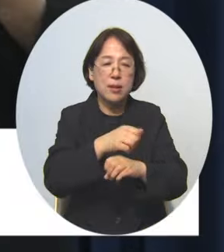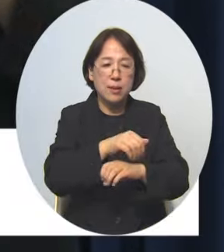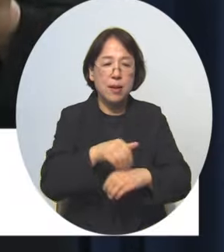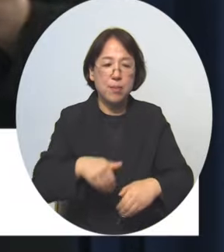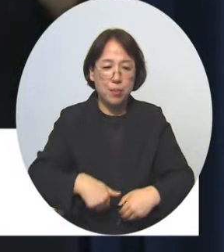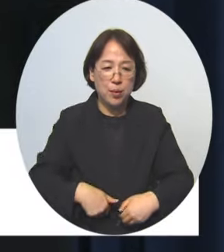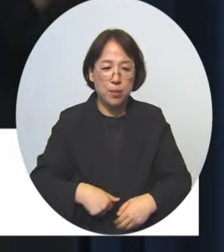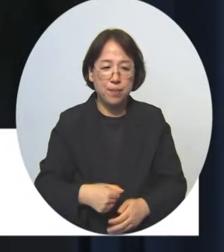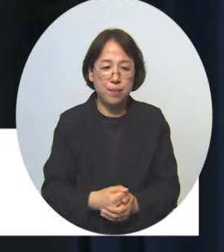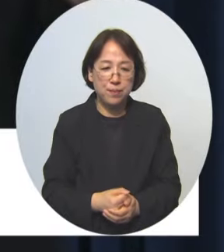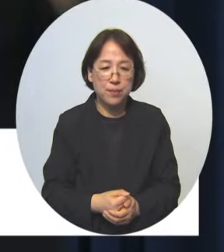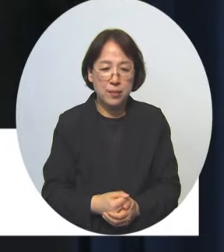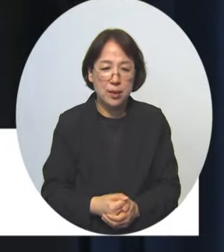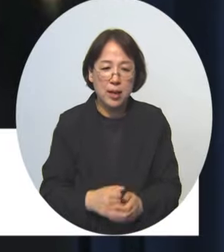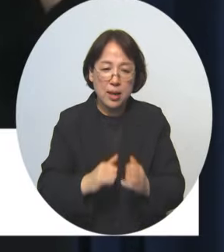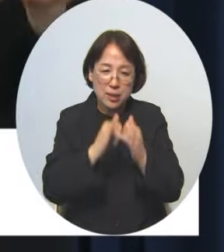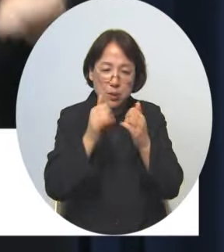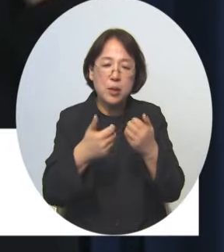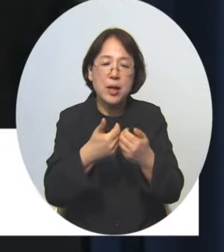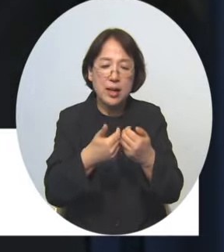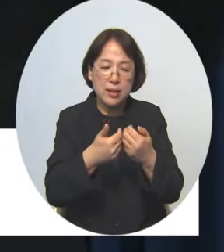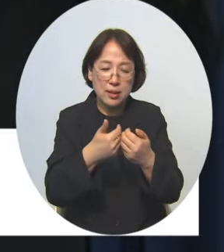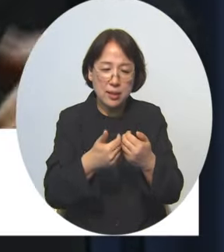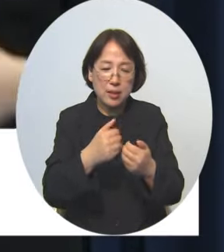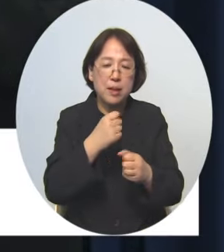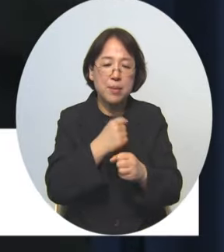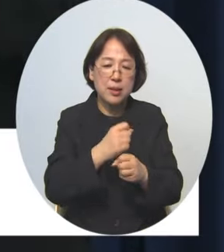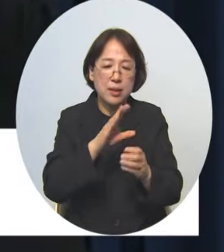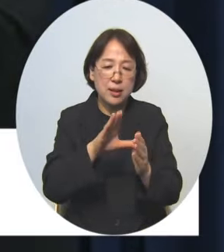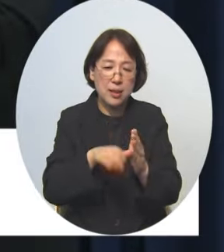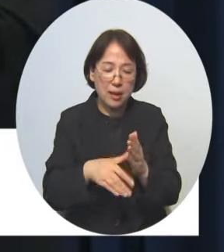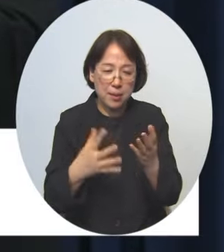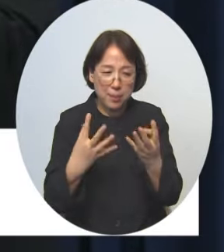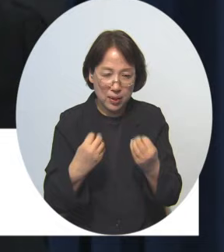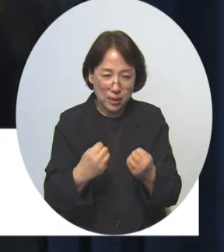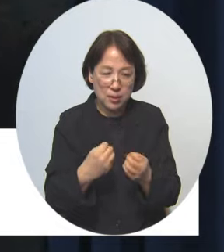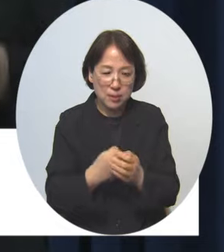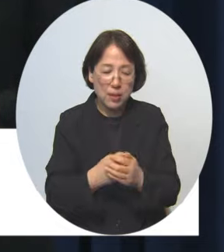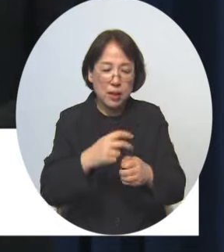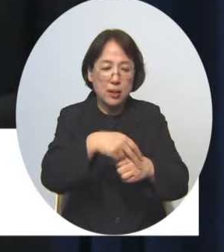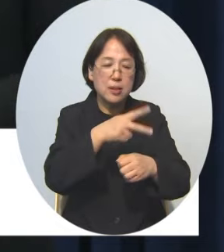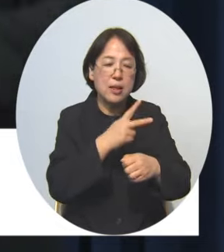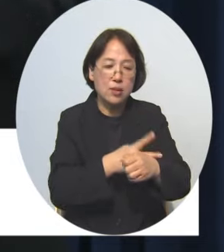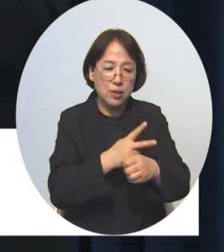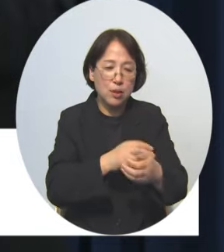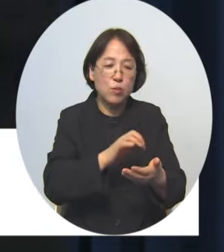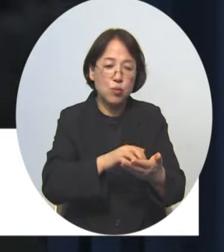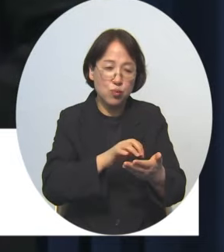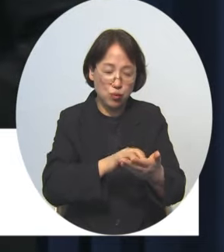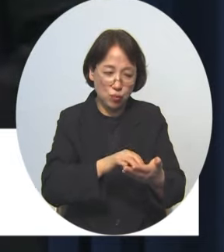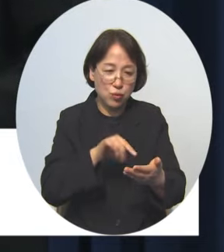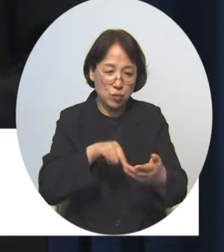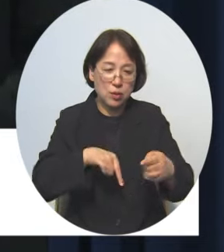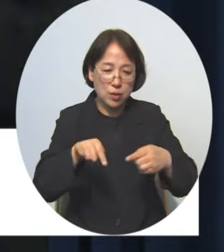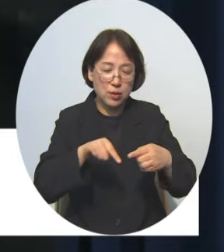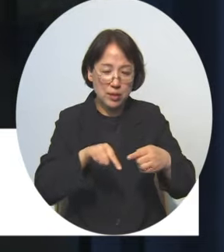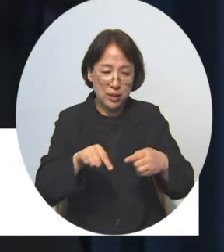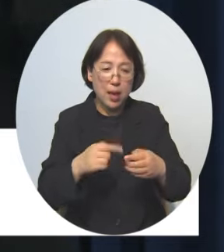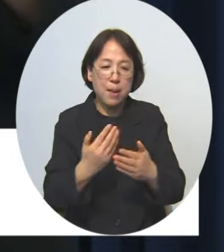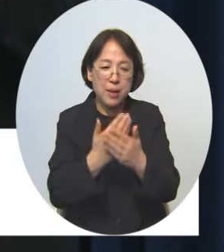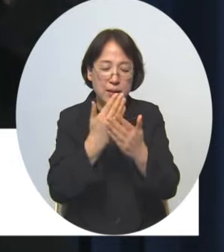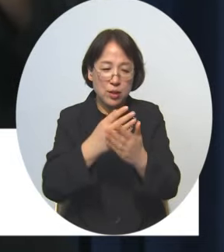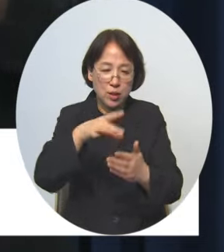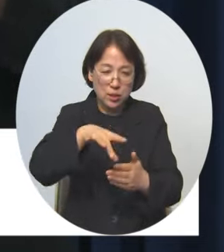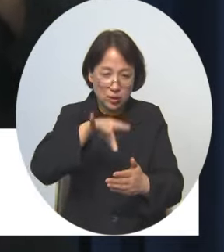정책 자체가 사회적 갈등을 초래하는 경우가 많았습니다. 의료인력 정책 선진화의